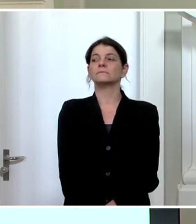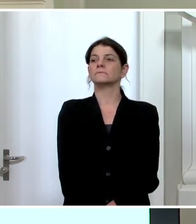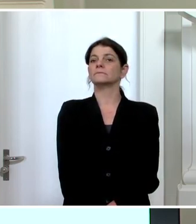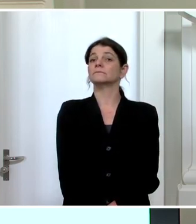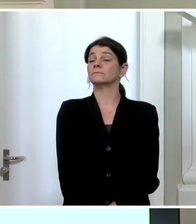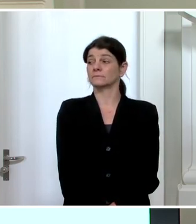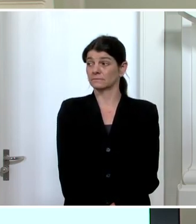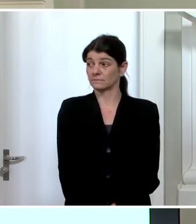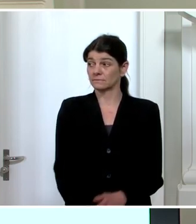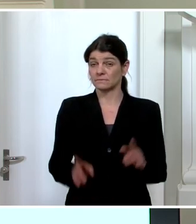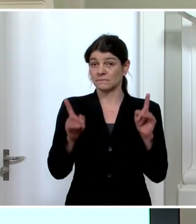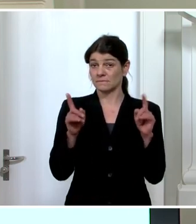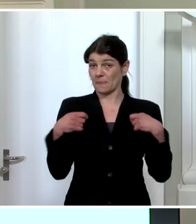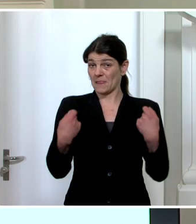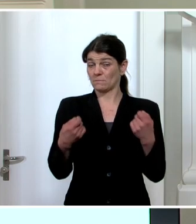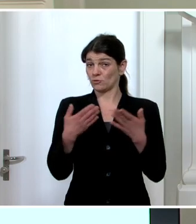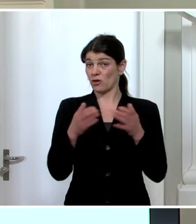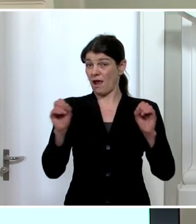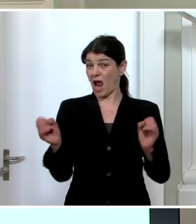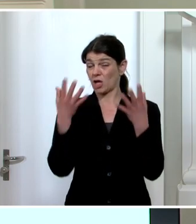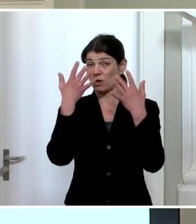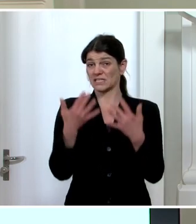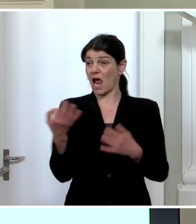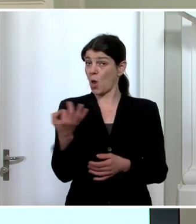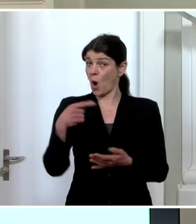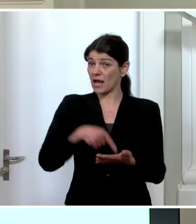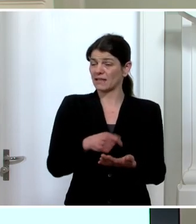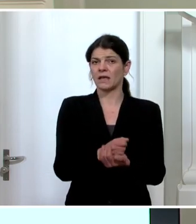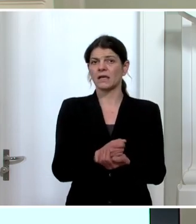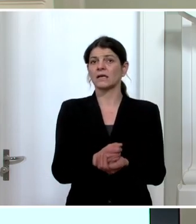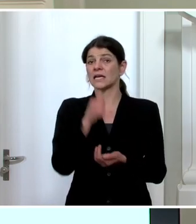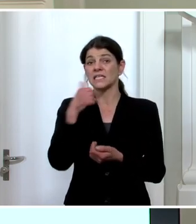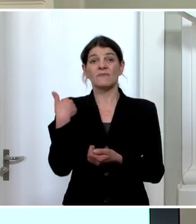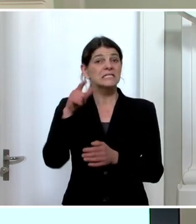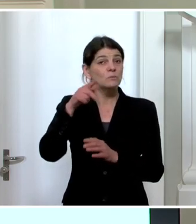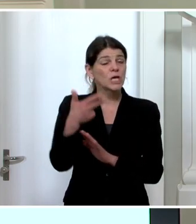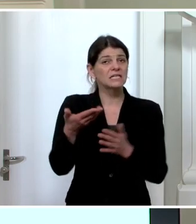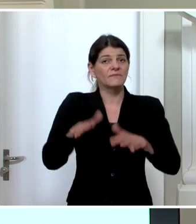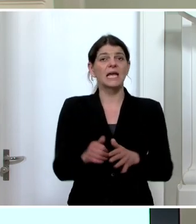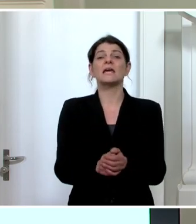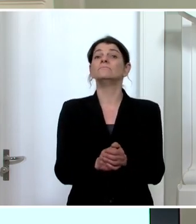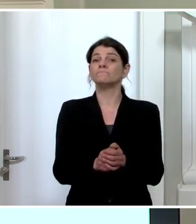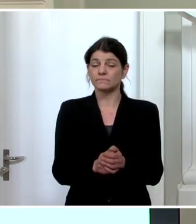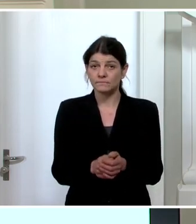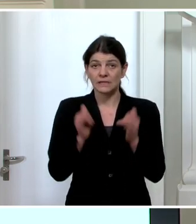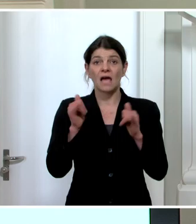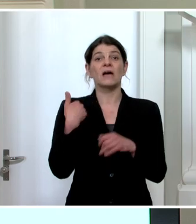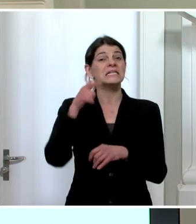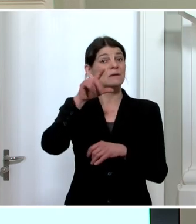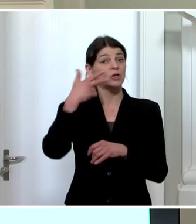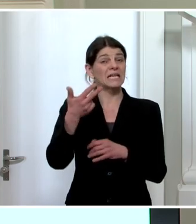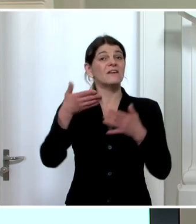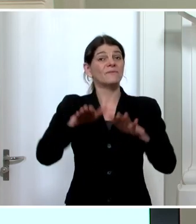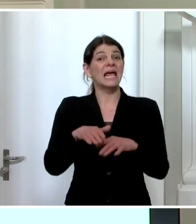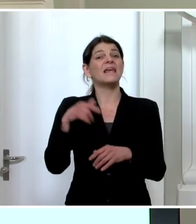Gibt es aktuelle Zahlen heute? Gestern waren es 37 Fälle. Es waren 37 Fälle von Personen, die in